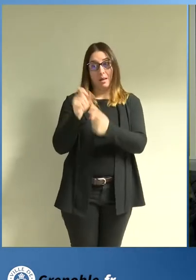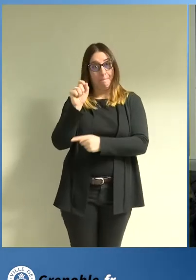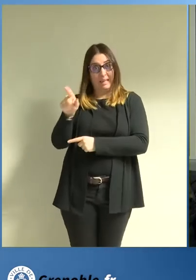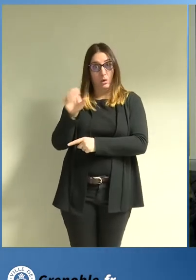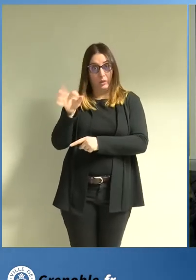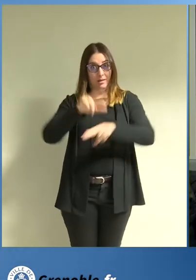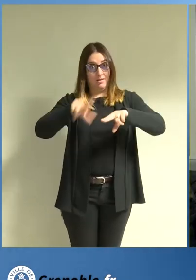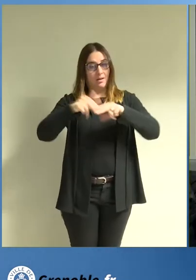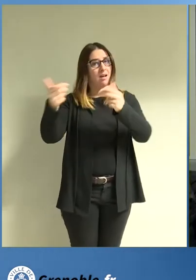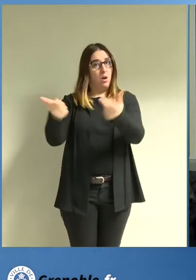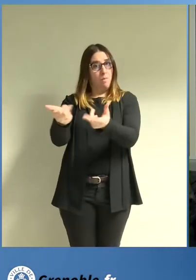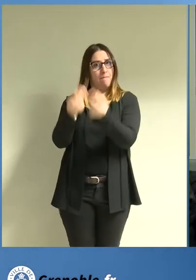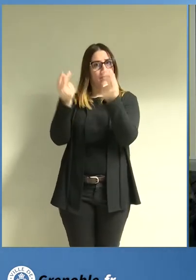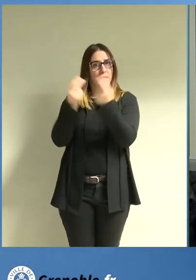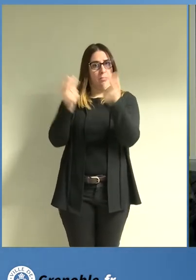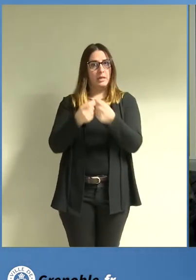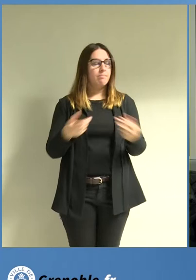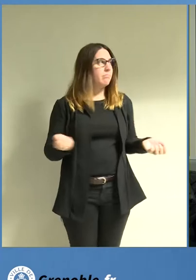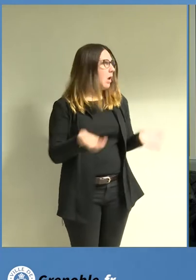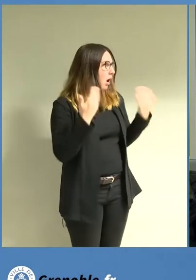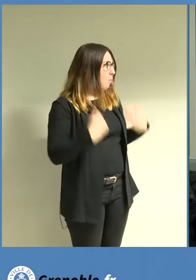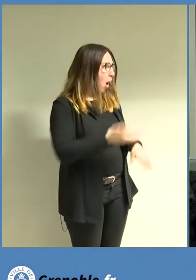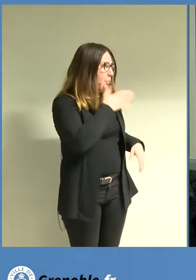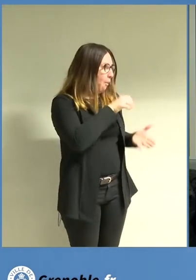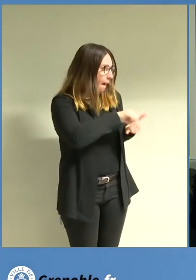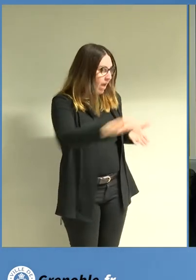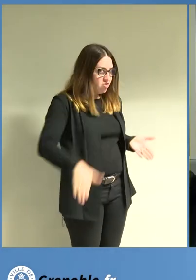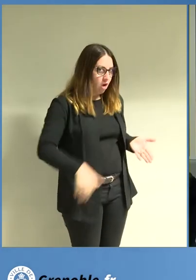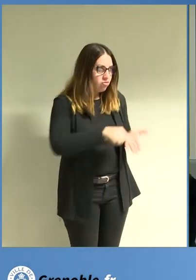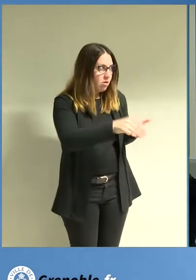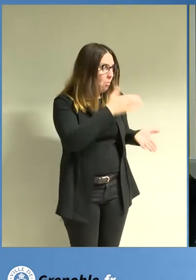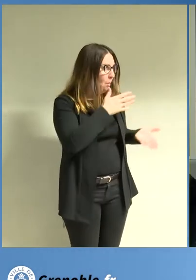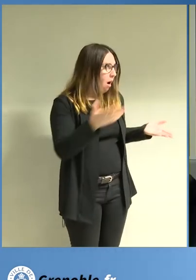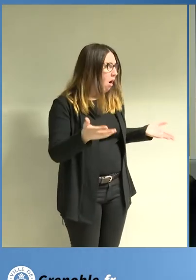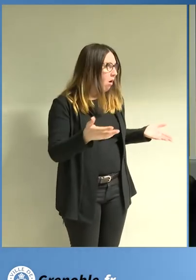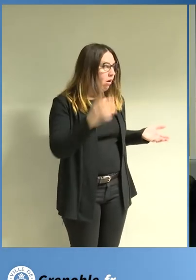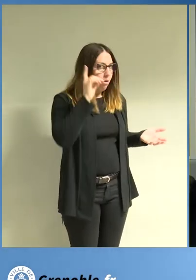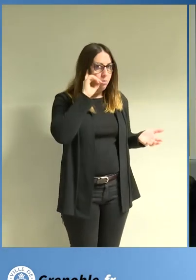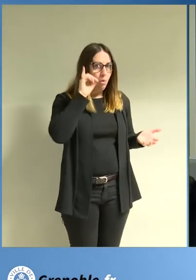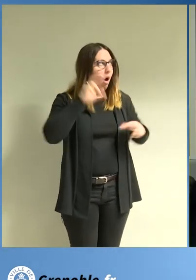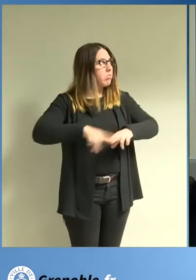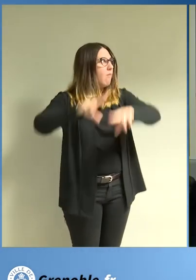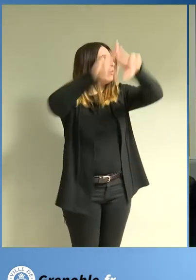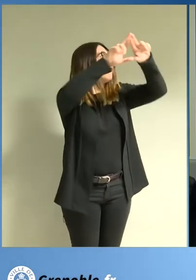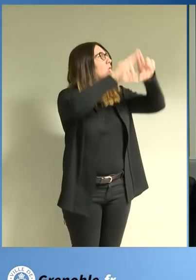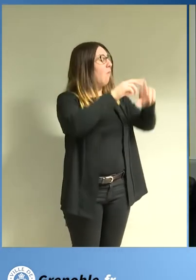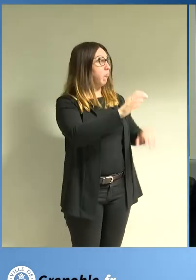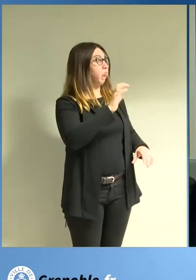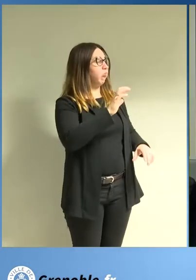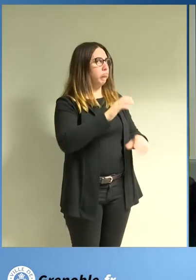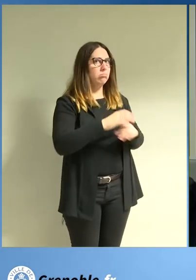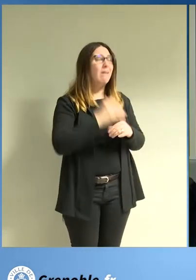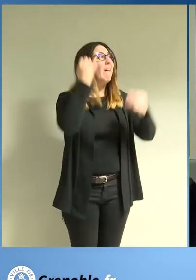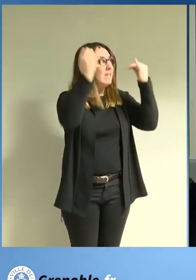qui m'expliquait qu'il était dans l'incapacité de payer le reste à charge des travaux liés à la réhabilitation et que s'il